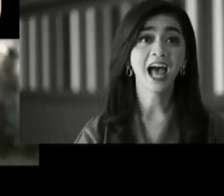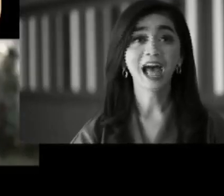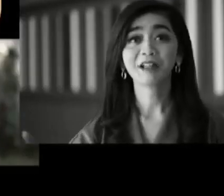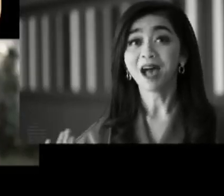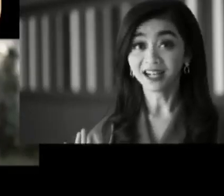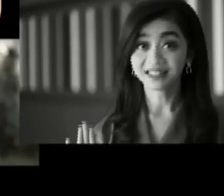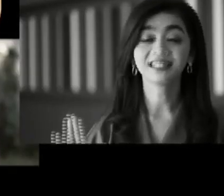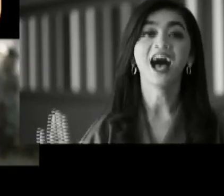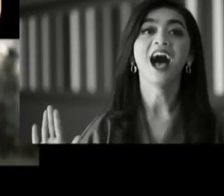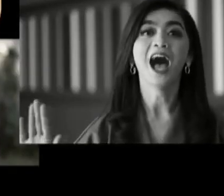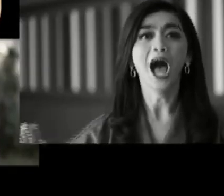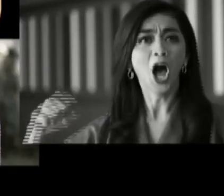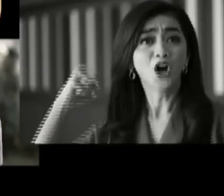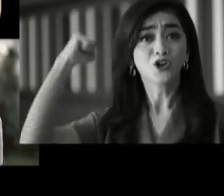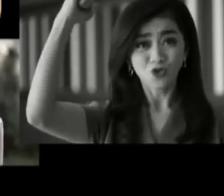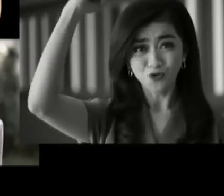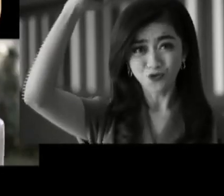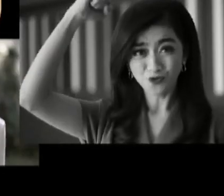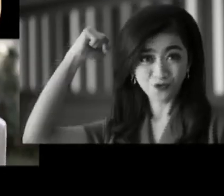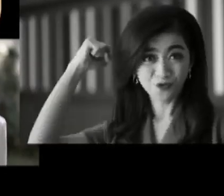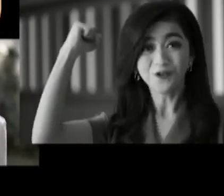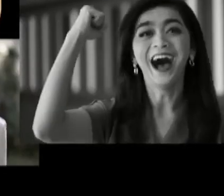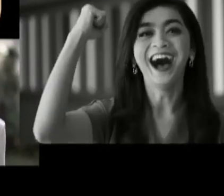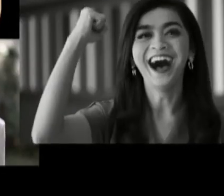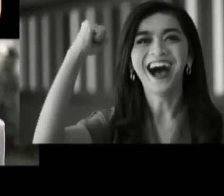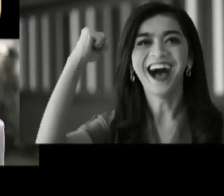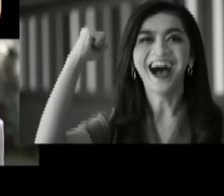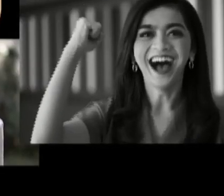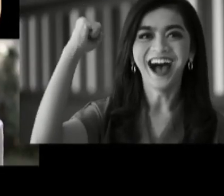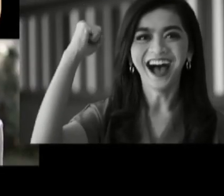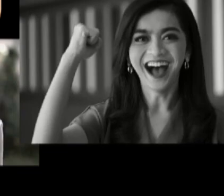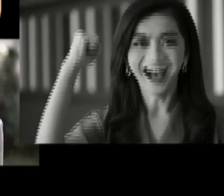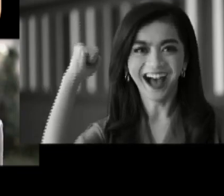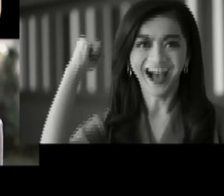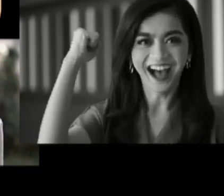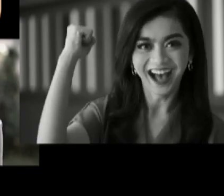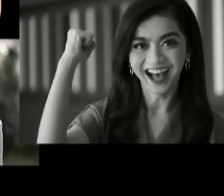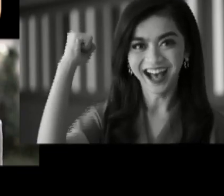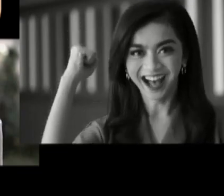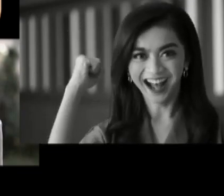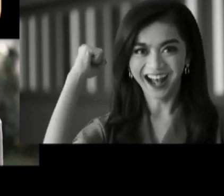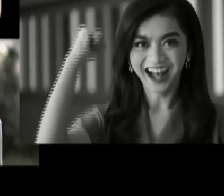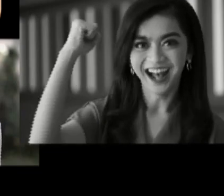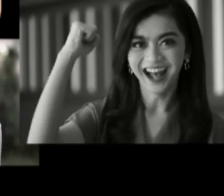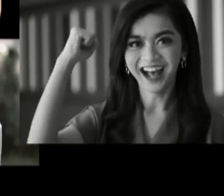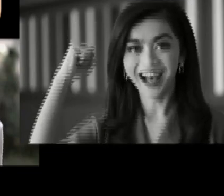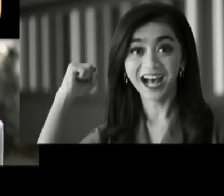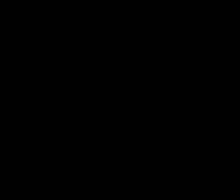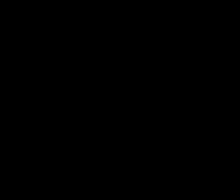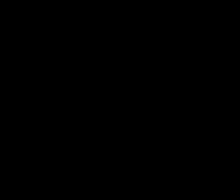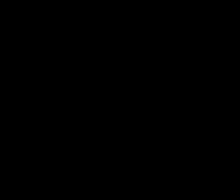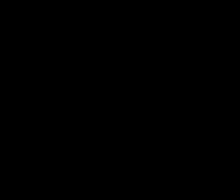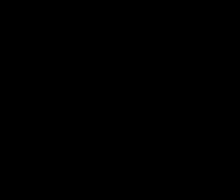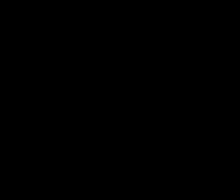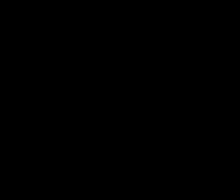Hai berbadan sehat tak sanggup Wah